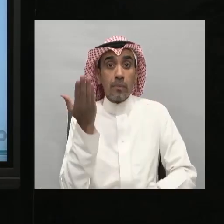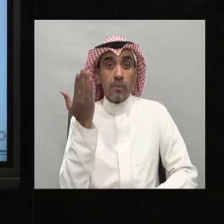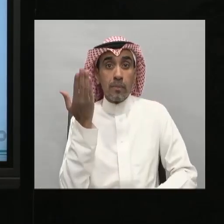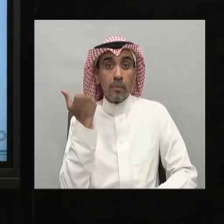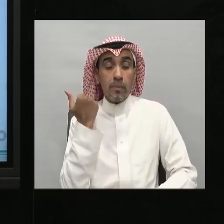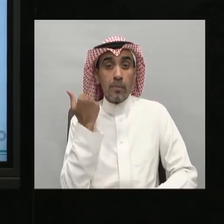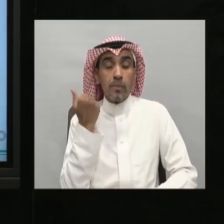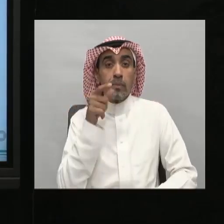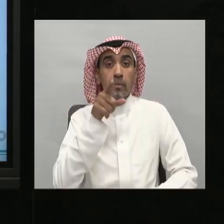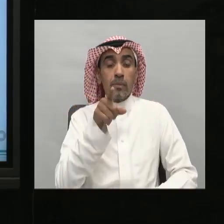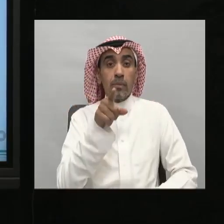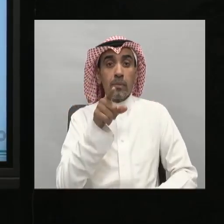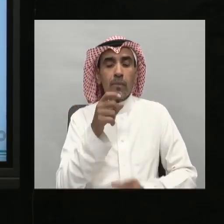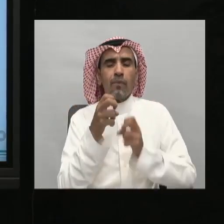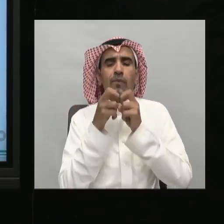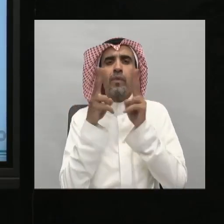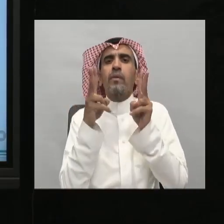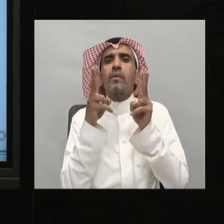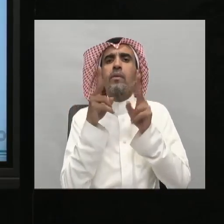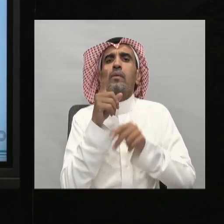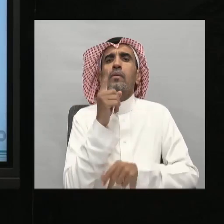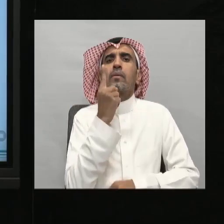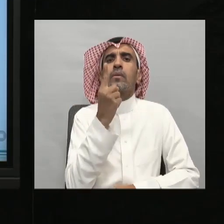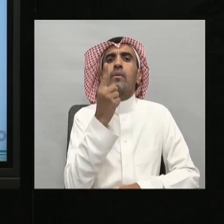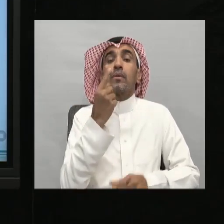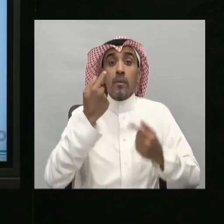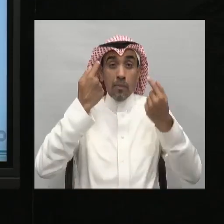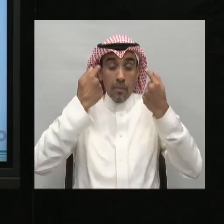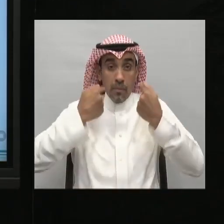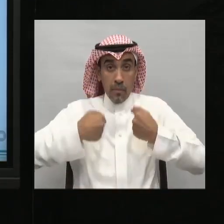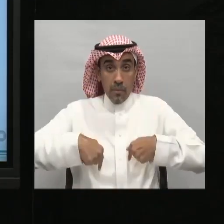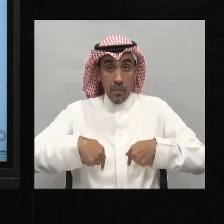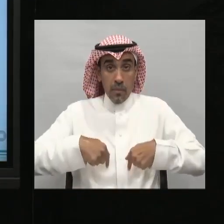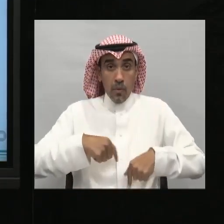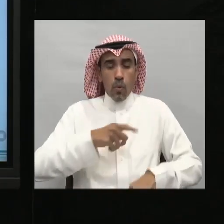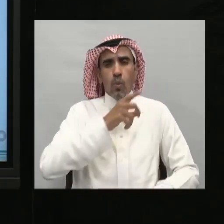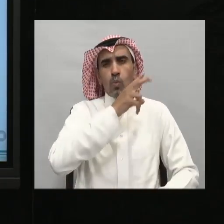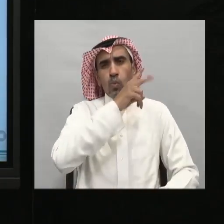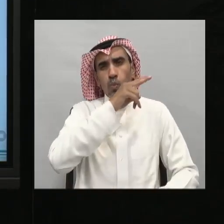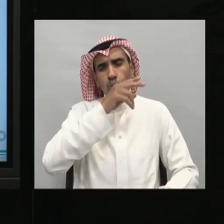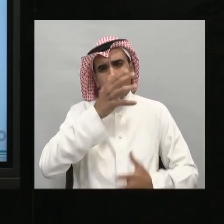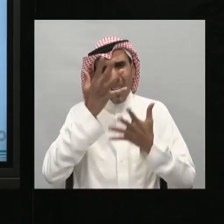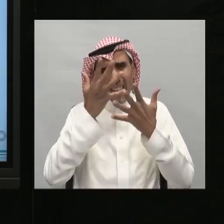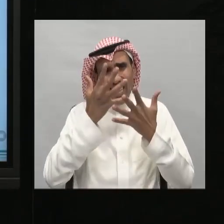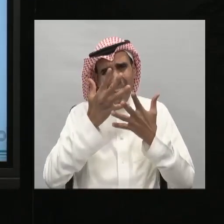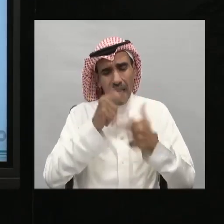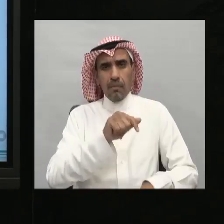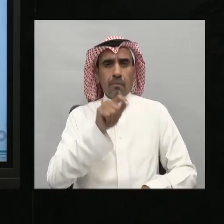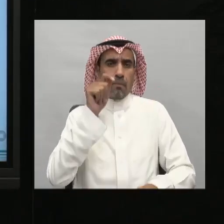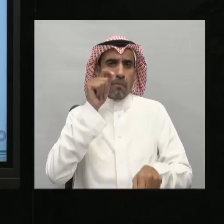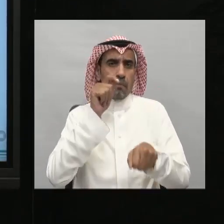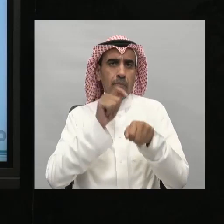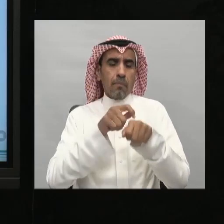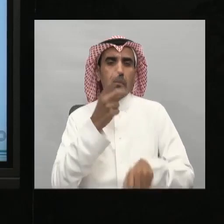في احتوائها على فتحة واحدة للجسم. طبعاً لأغلب أنواع اللاسعات لها طبقتان